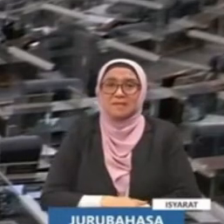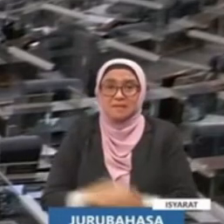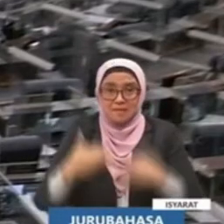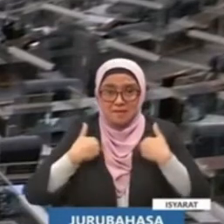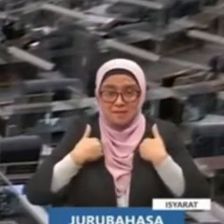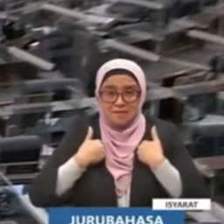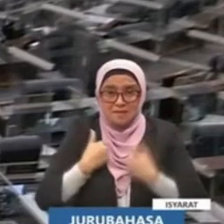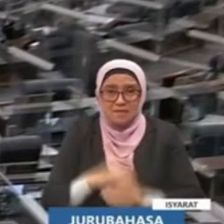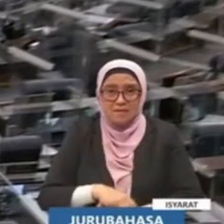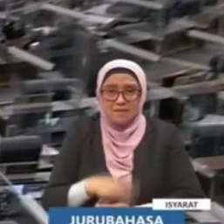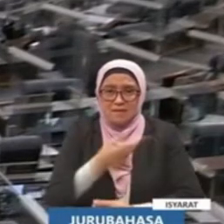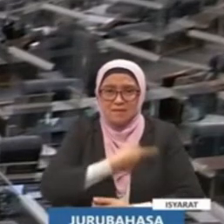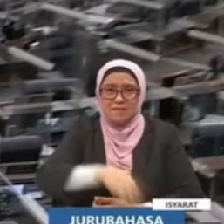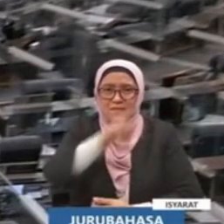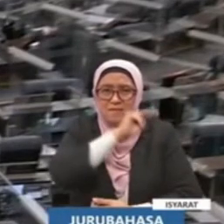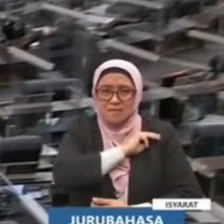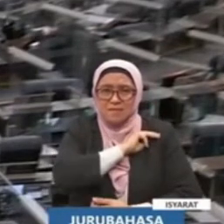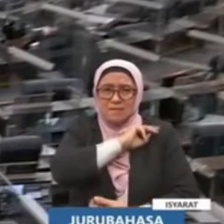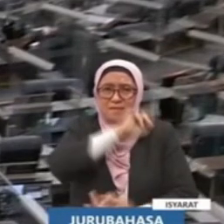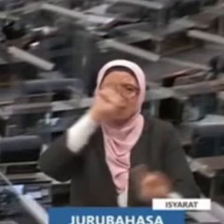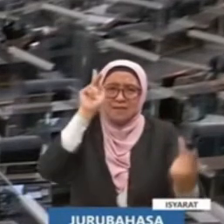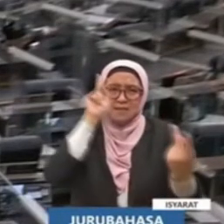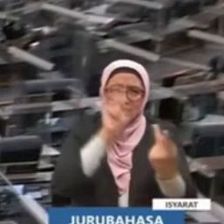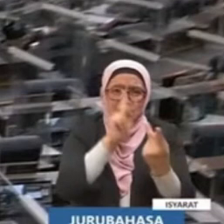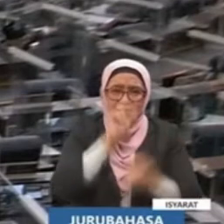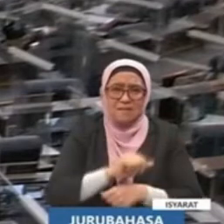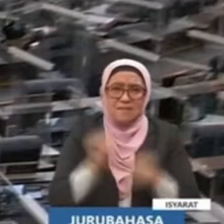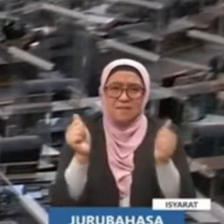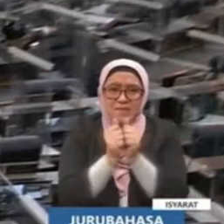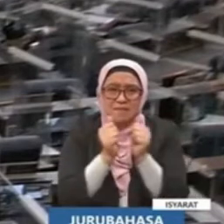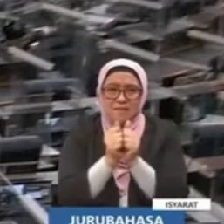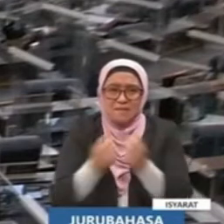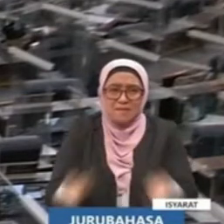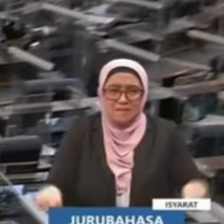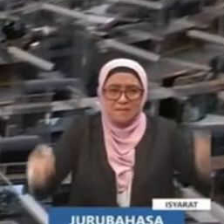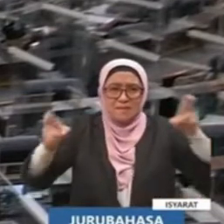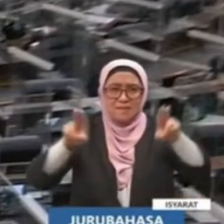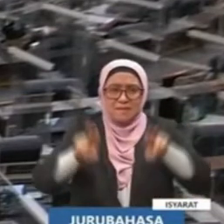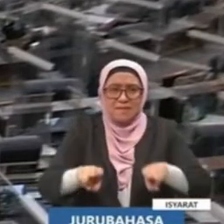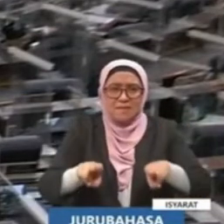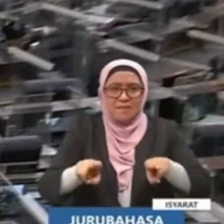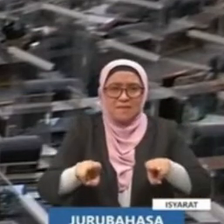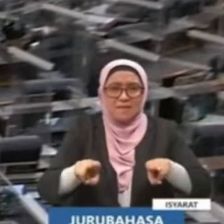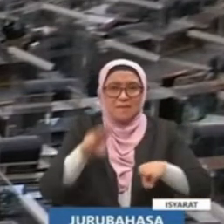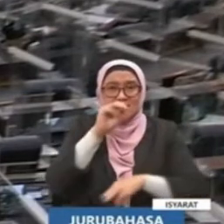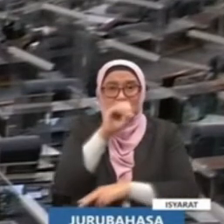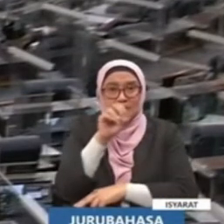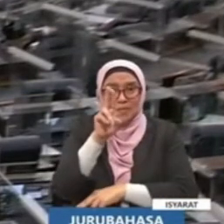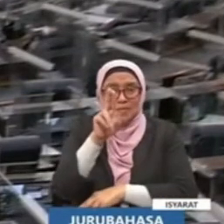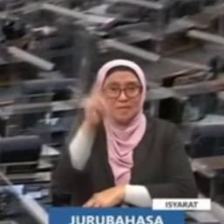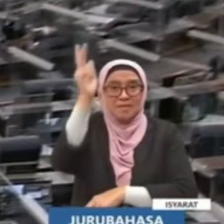sesuai dengan kita telah mempercayai pemeran dan puasa pahaman diantara